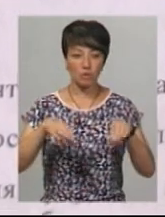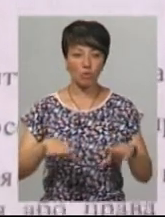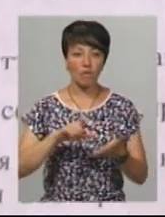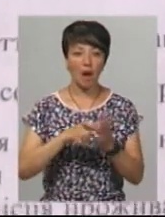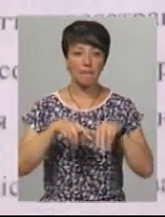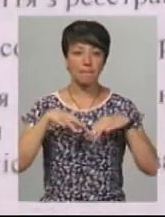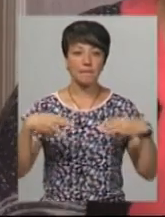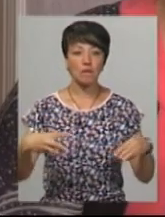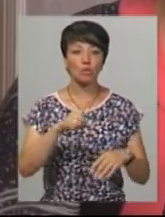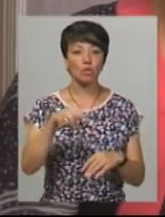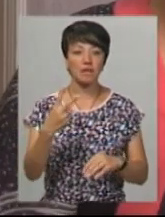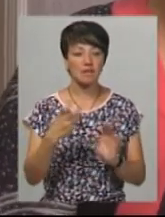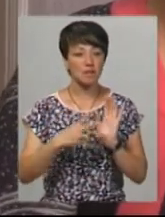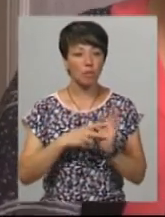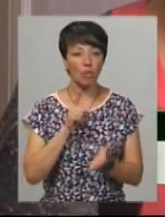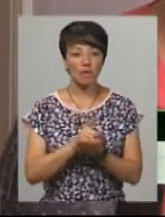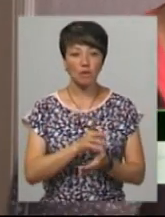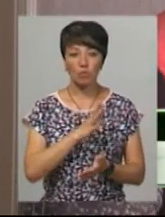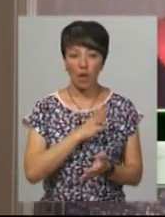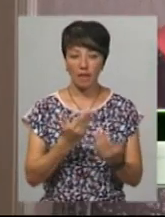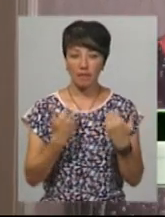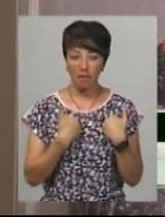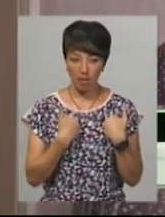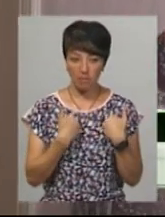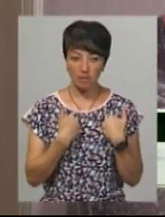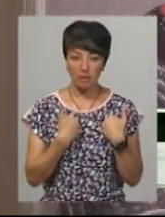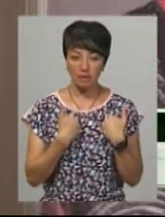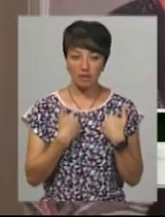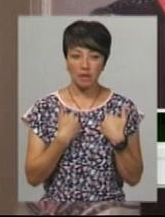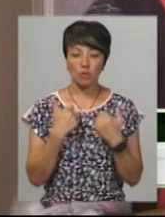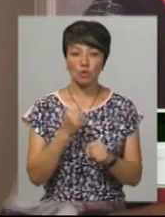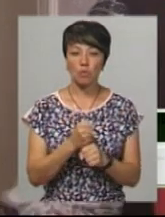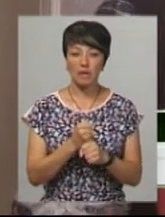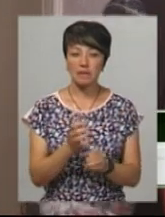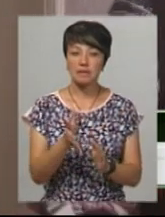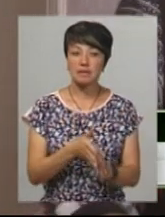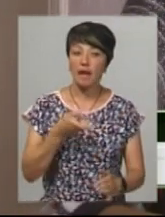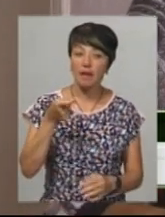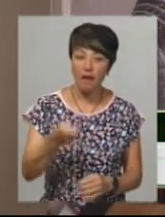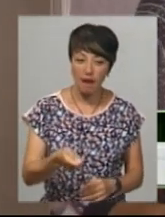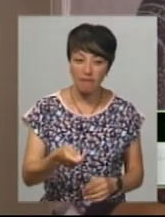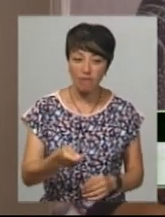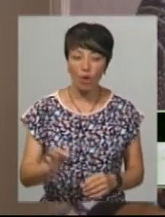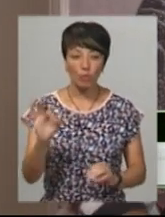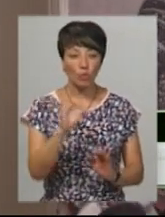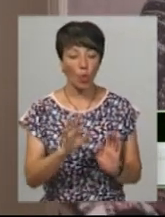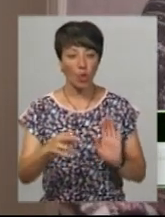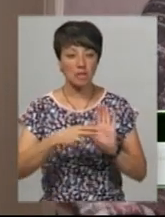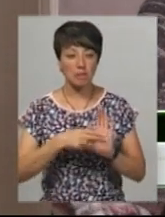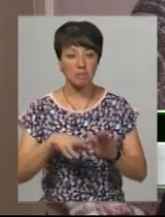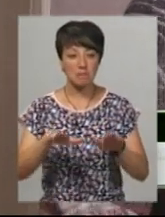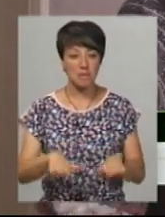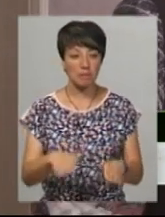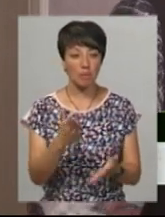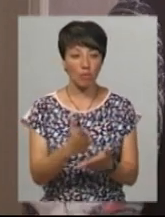за номером 207. Вона повинна була нам на даний момент зробити заяву про реєстрацію міста